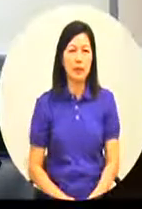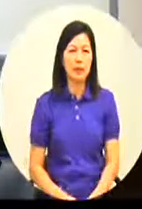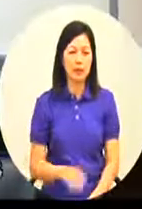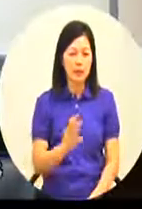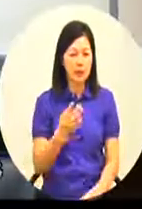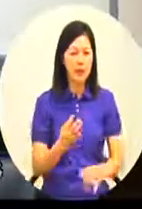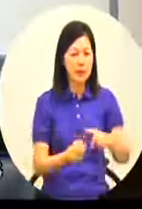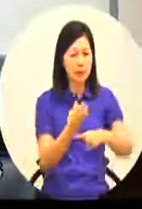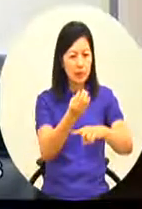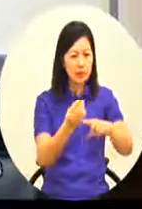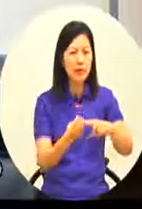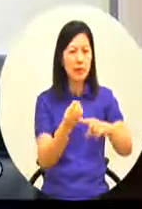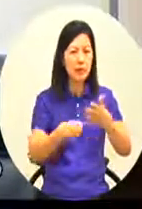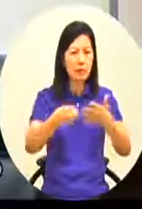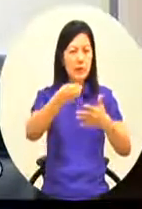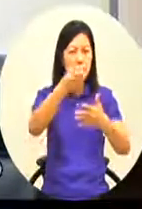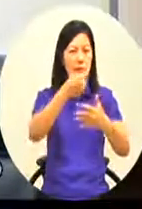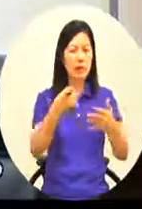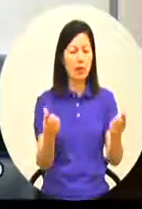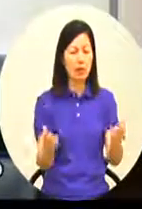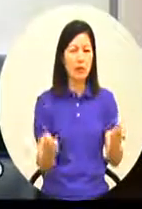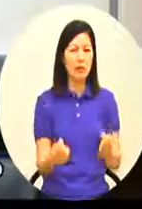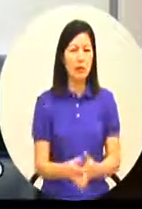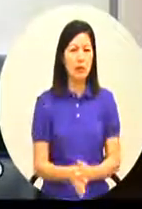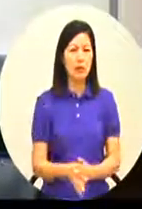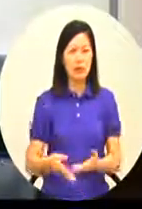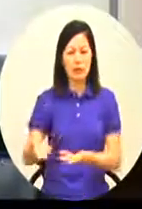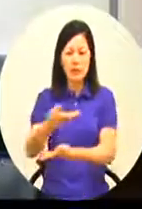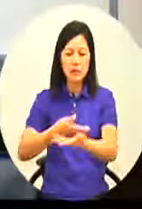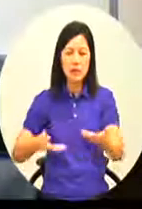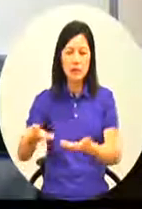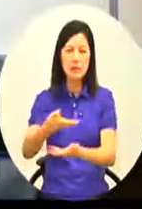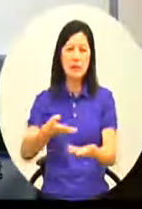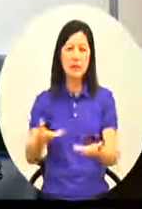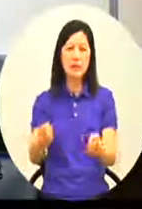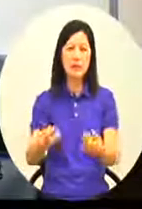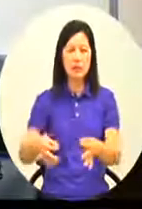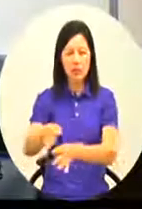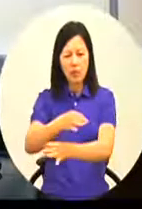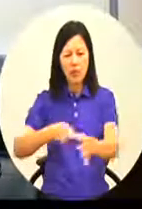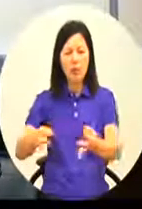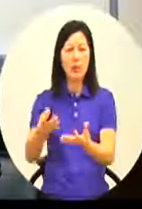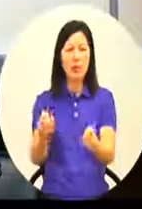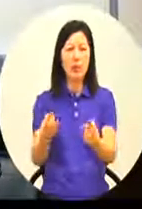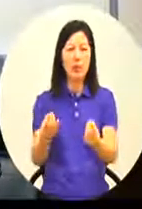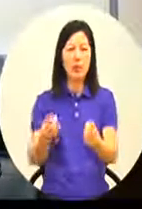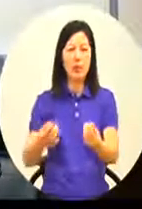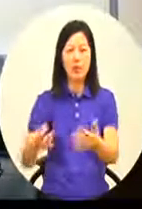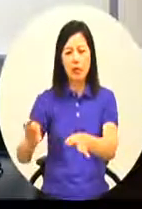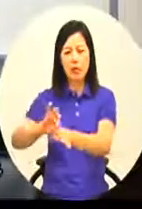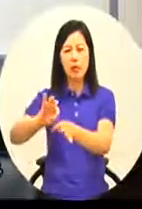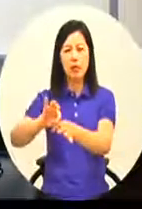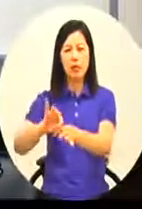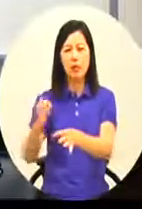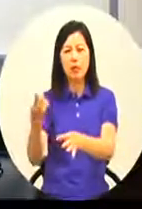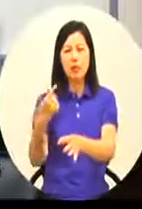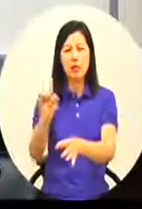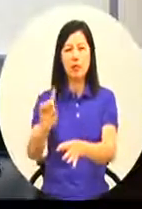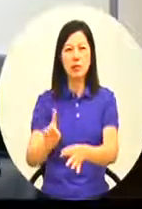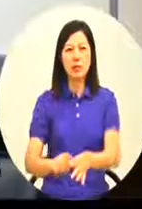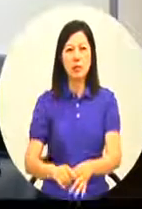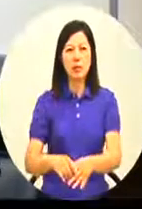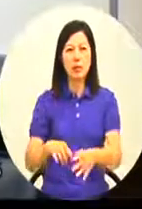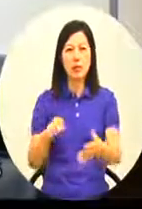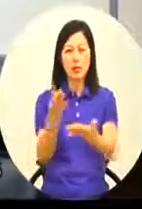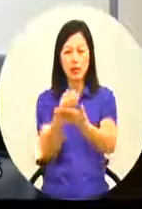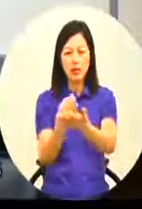准会也 是 会跟着提升啊， 没有交易哪来的哪来的价格？没有交易，那是账面价